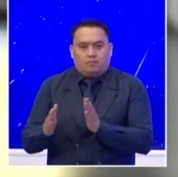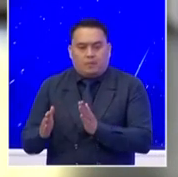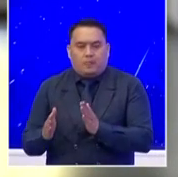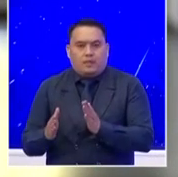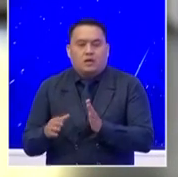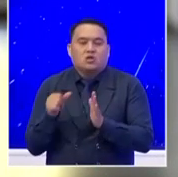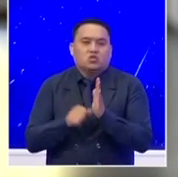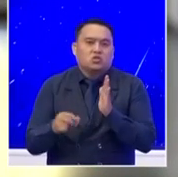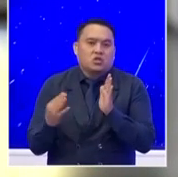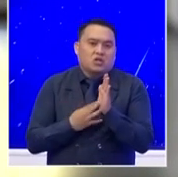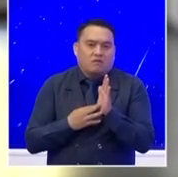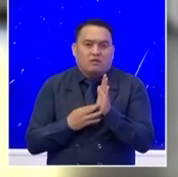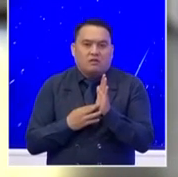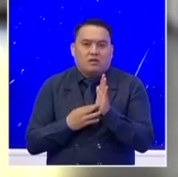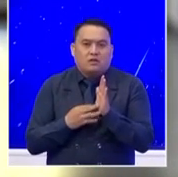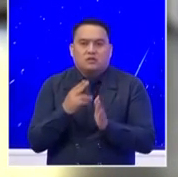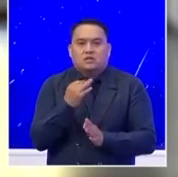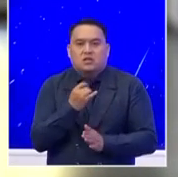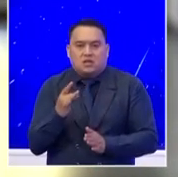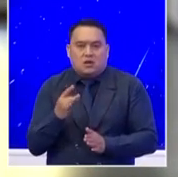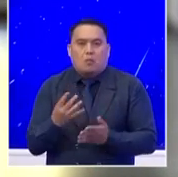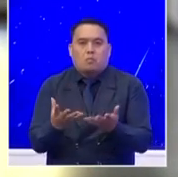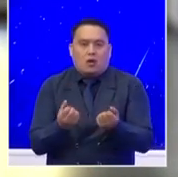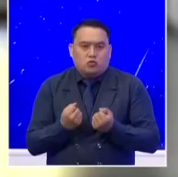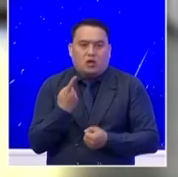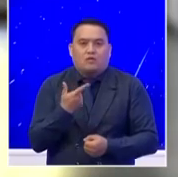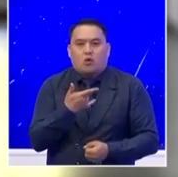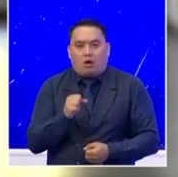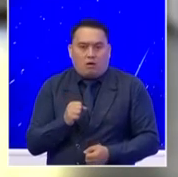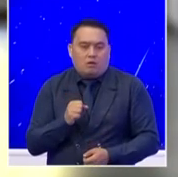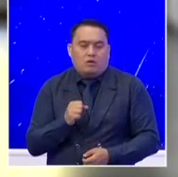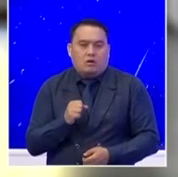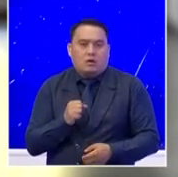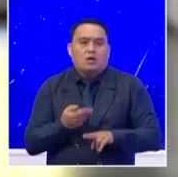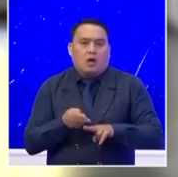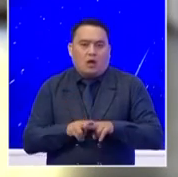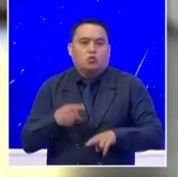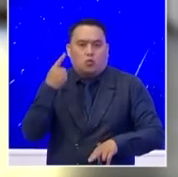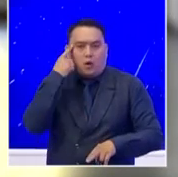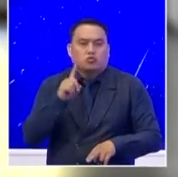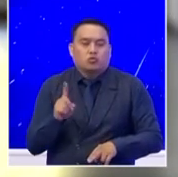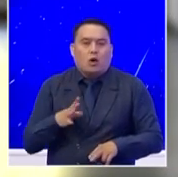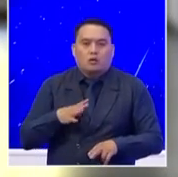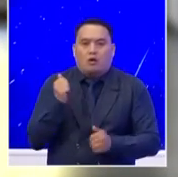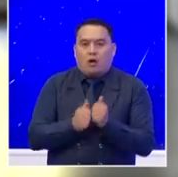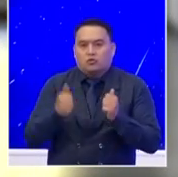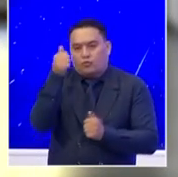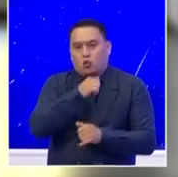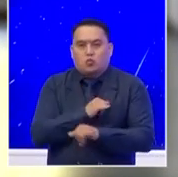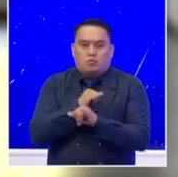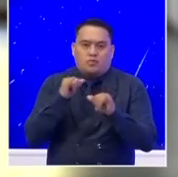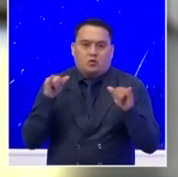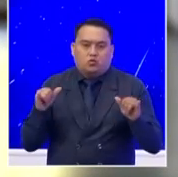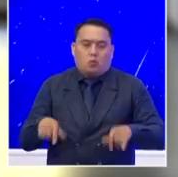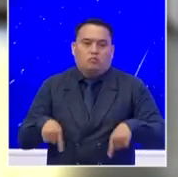где-то 69 центнеров получаем с гектара, я думаю, этот показатель с каждым годом растет. Каждый